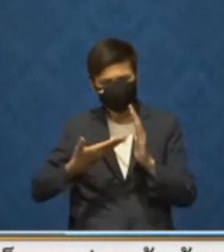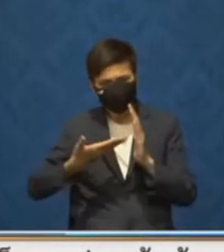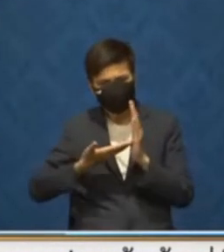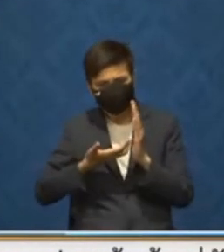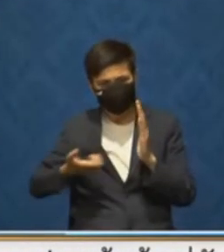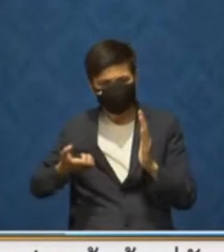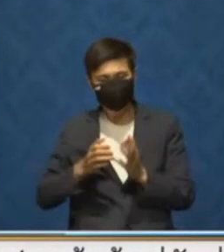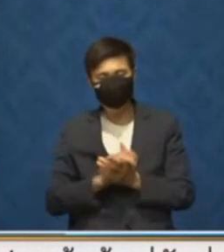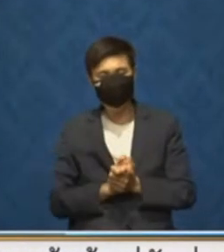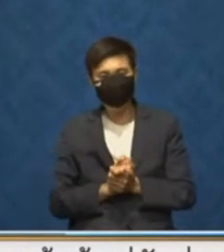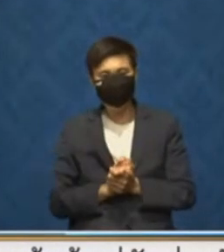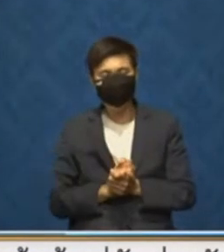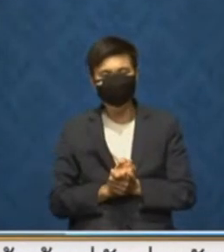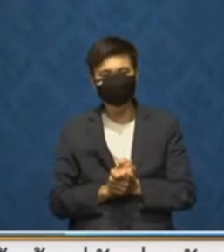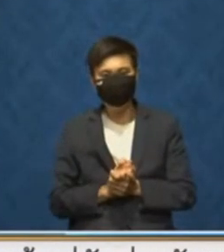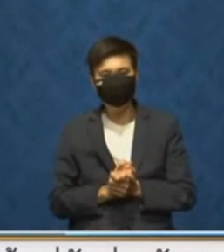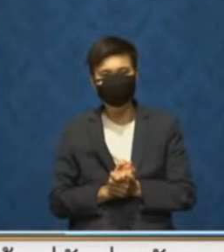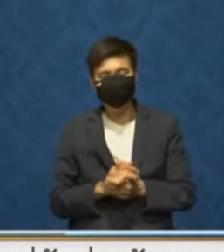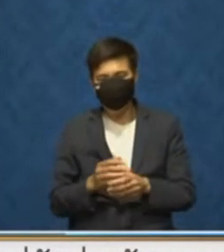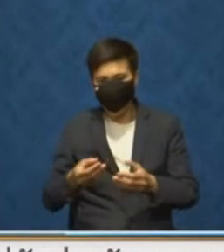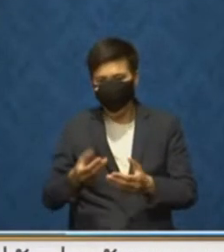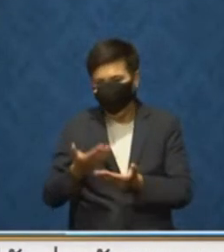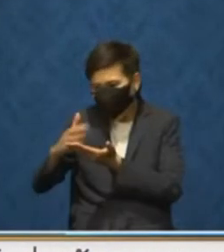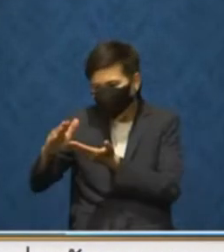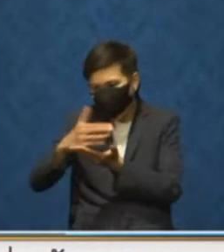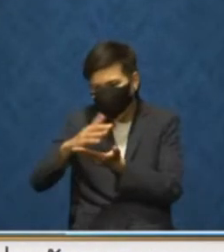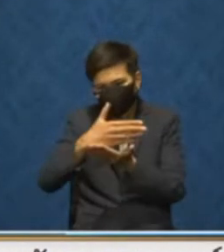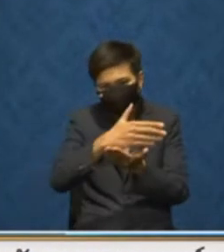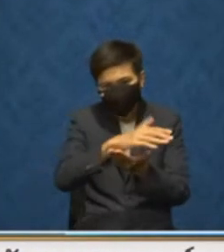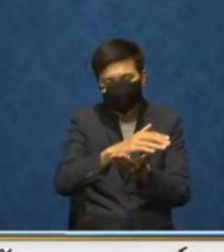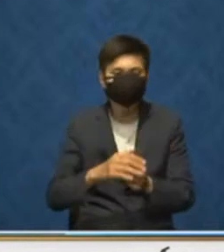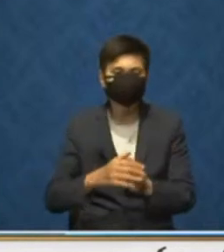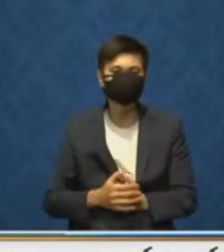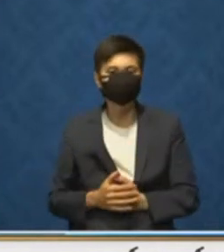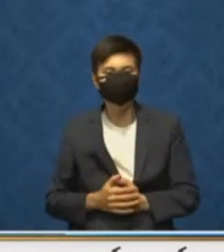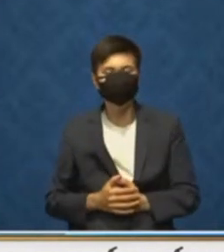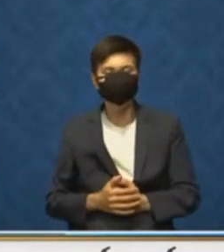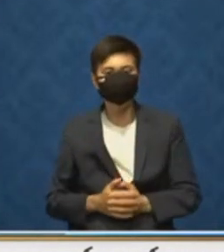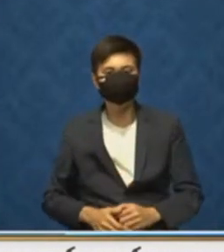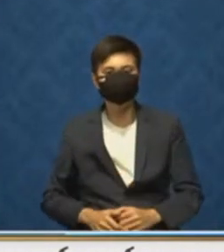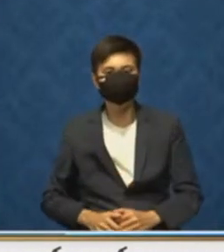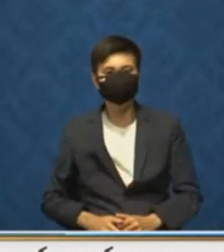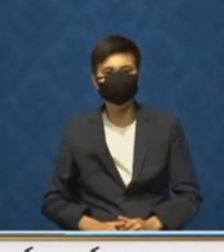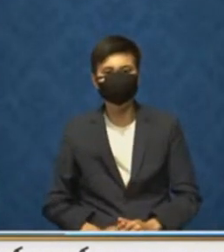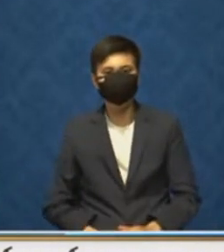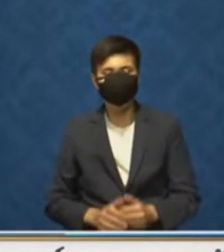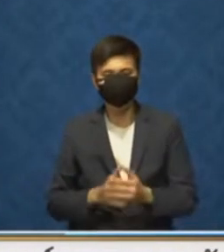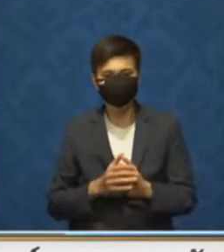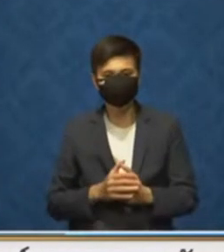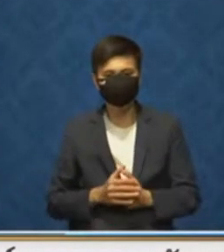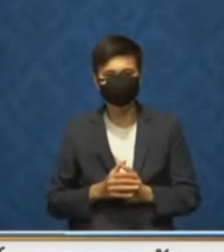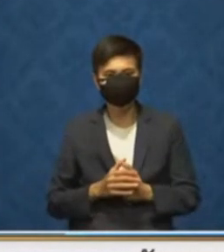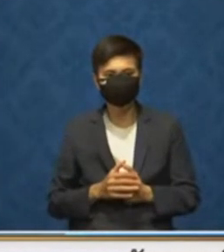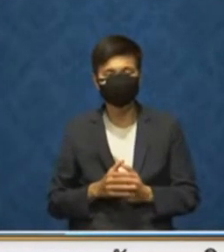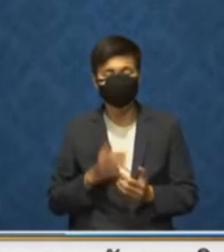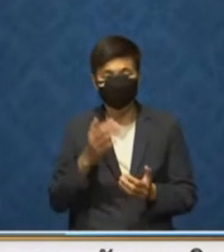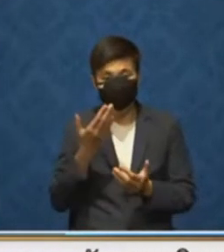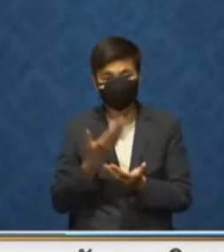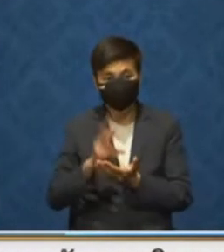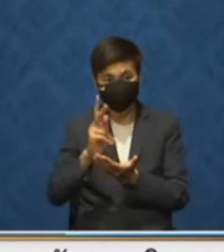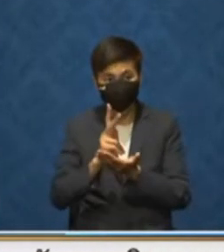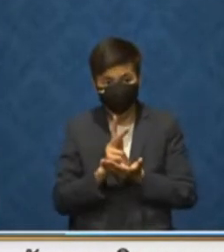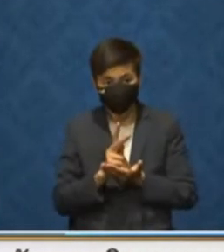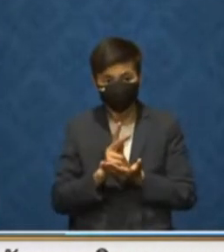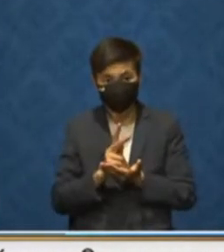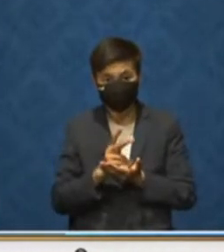นะไปยังทั่วทุกคนนะถึงได้เรื่องไหมเราเอาเด็กครับเงินกู้ก็ยัง